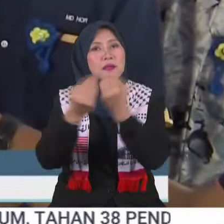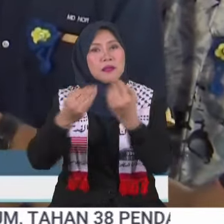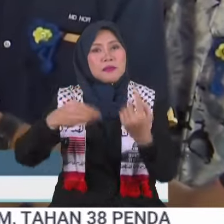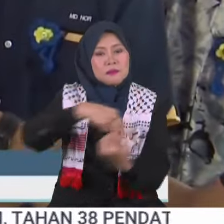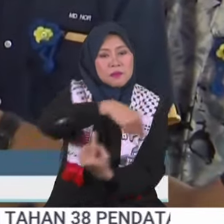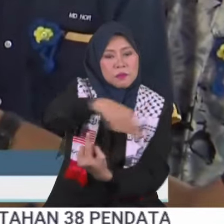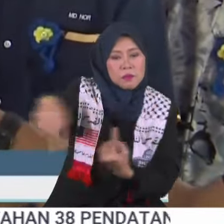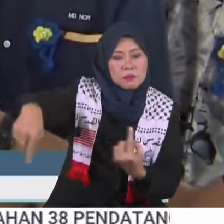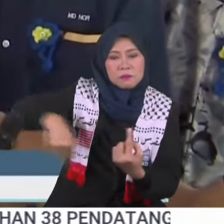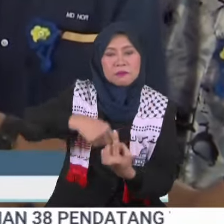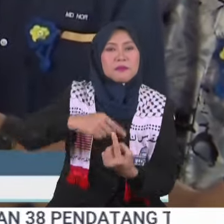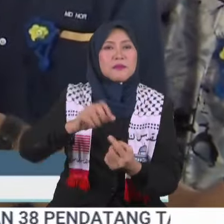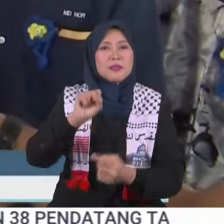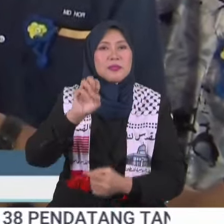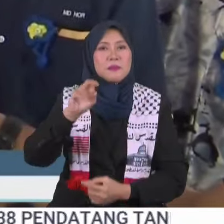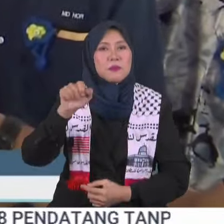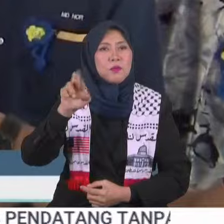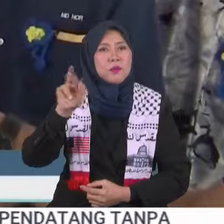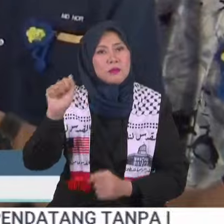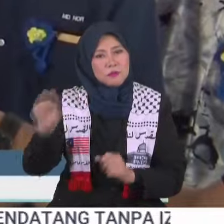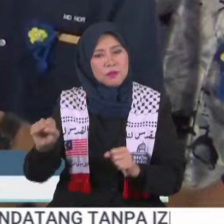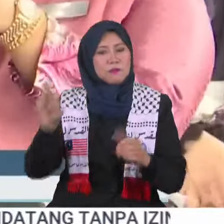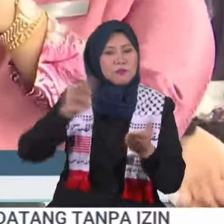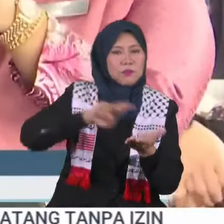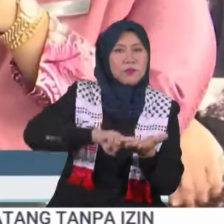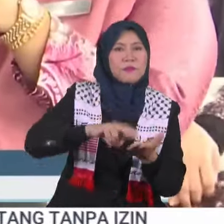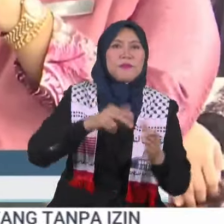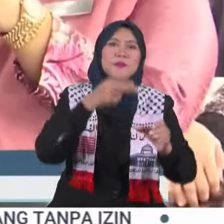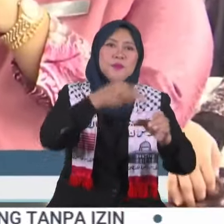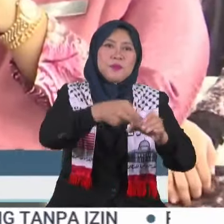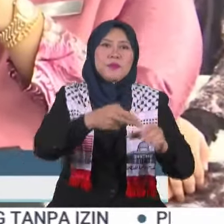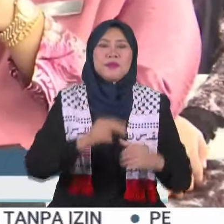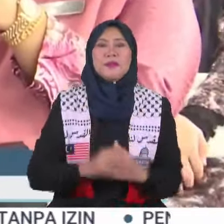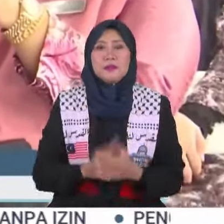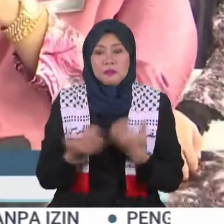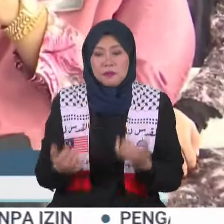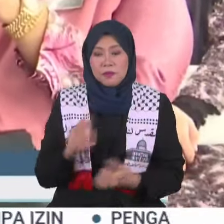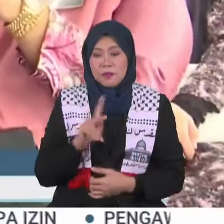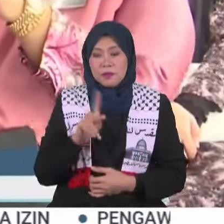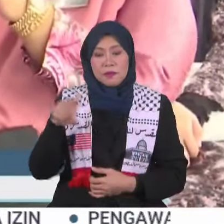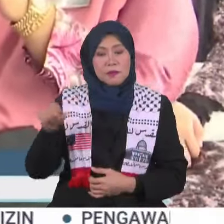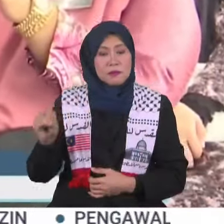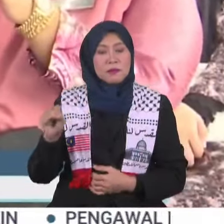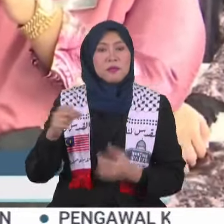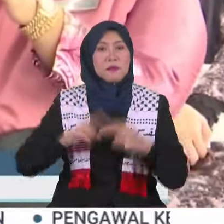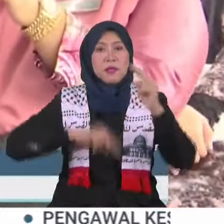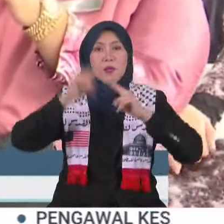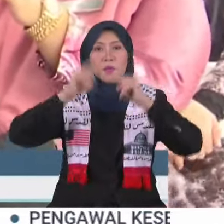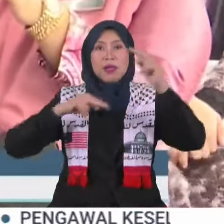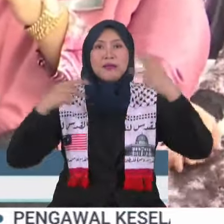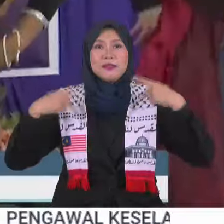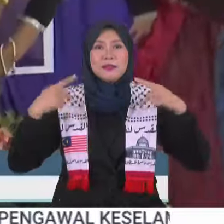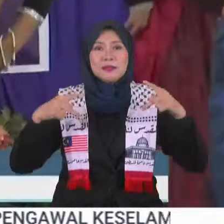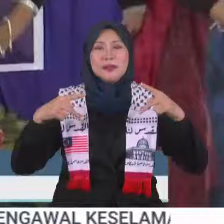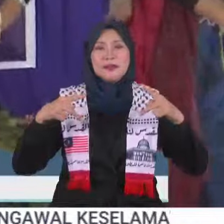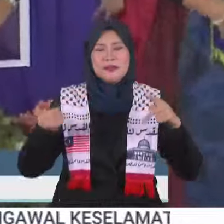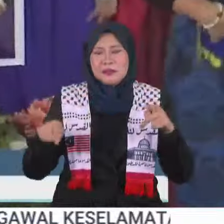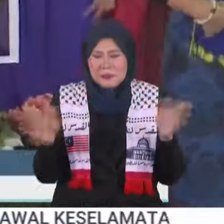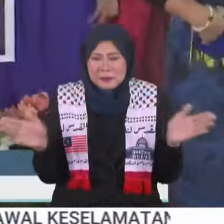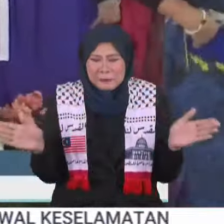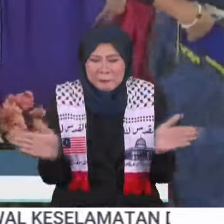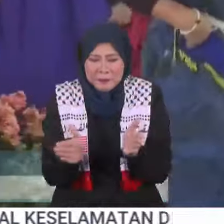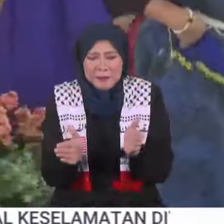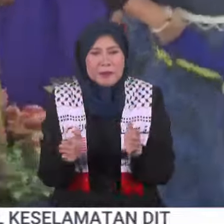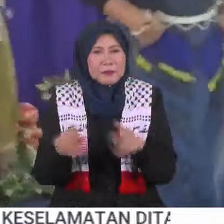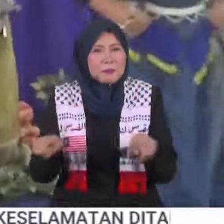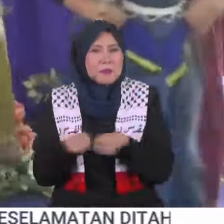sekitar Sempurna inilah. Pada masa ini, KKS beroperasi di bangunan kedai Pekan Sempurna yang sempit